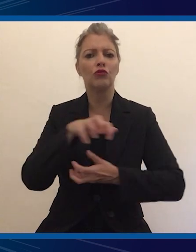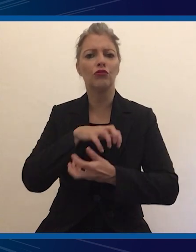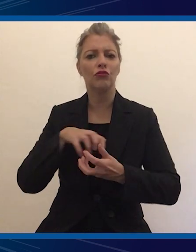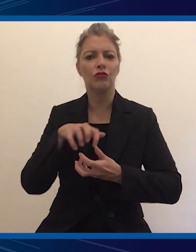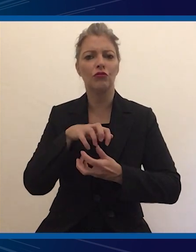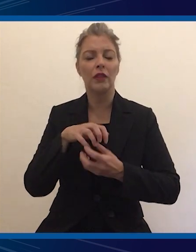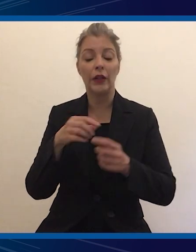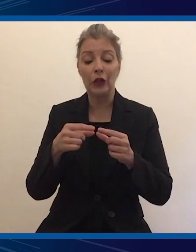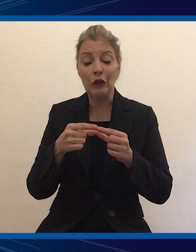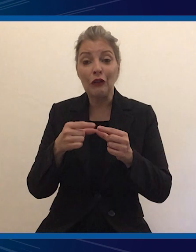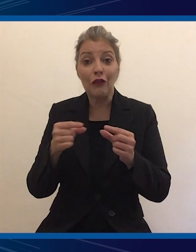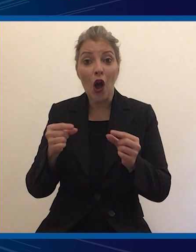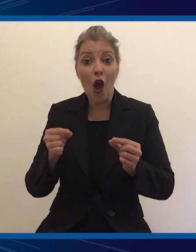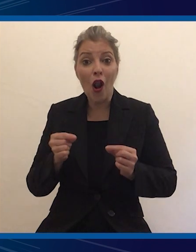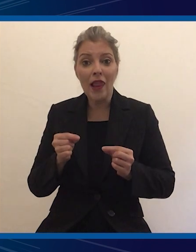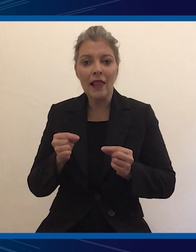separano.